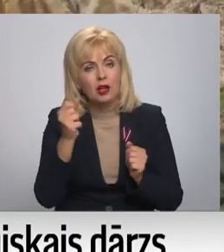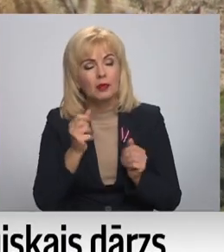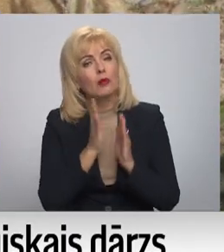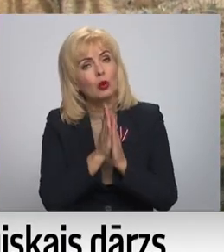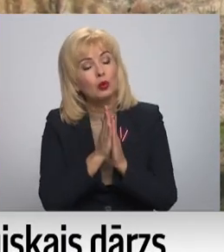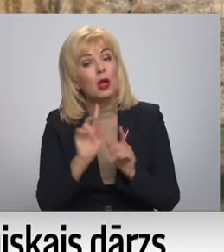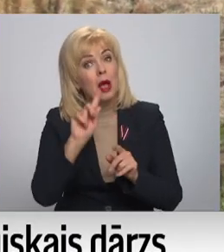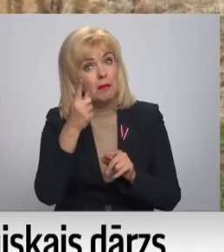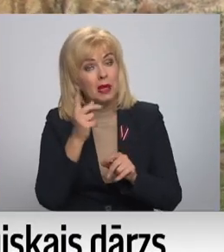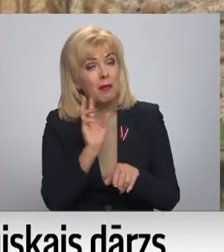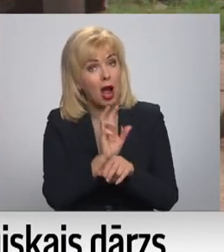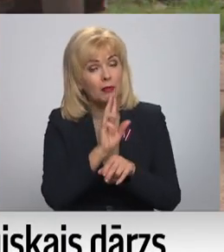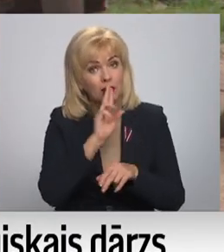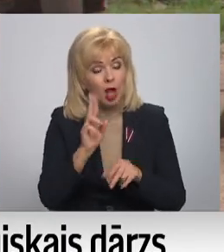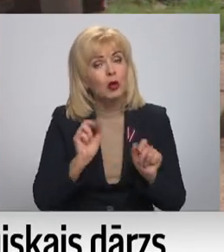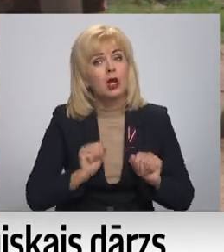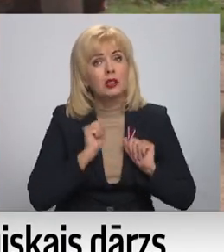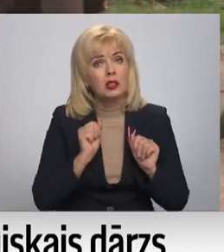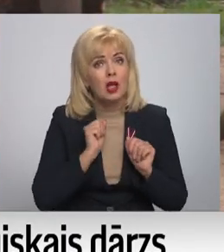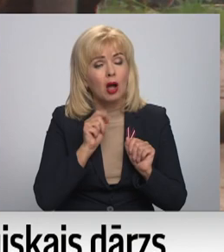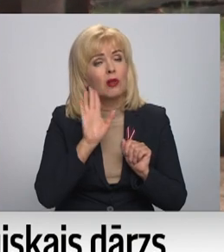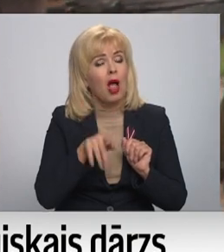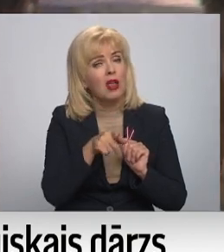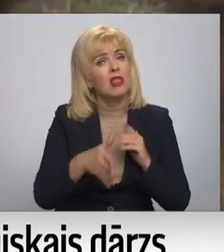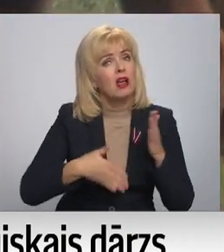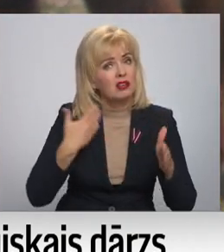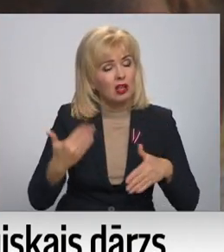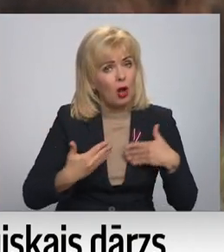pirmajās apmeklējuma nedēļās censties nesatraukt.